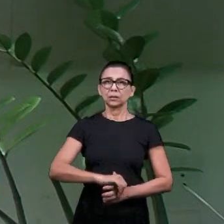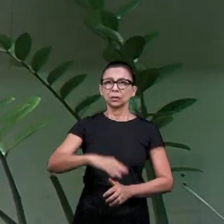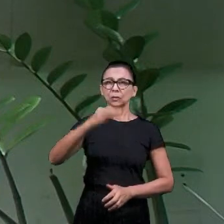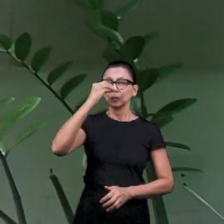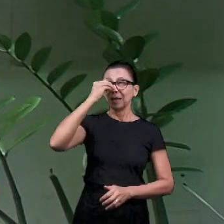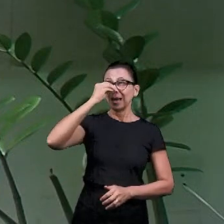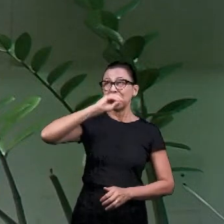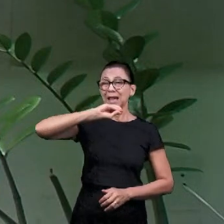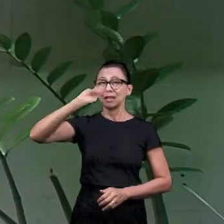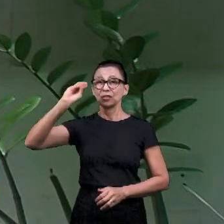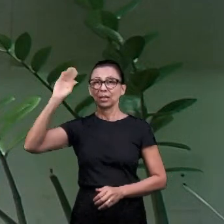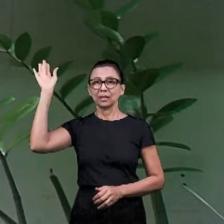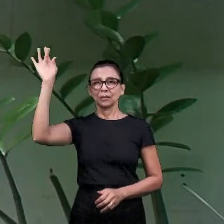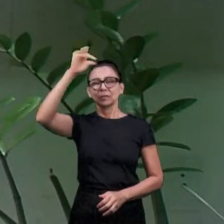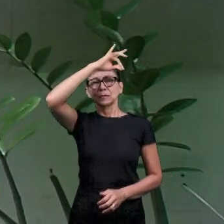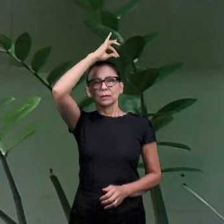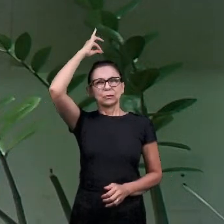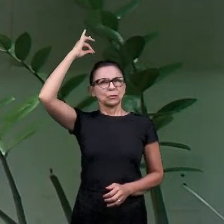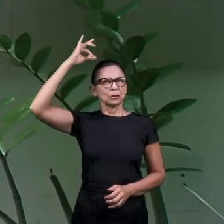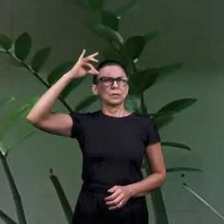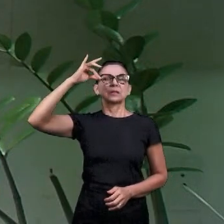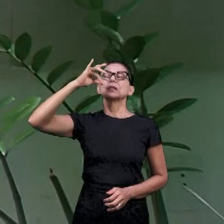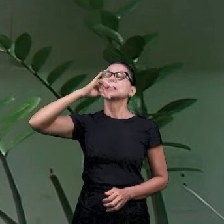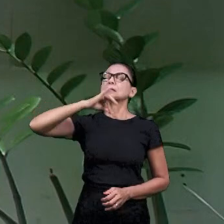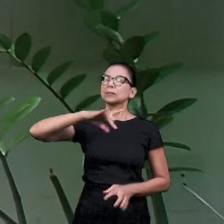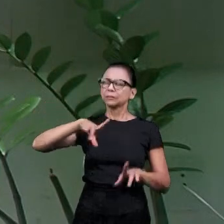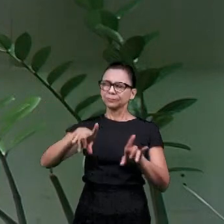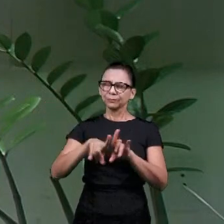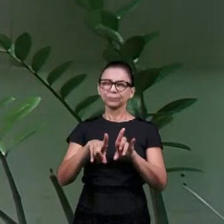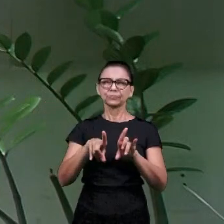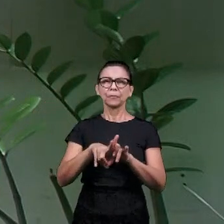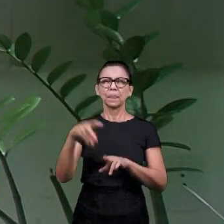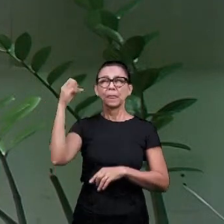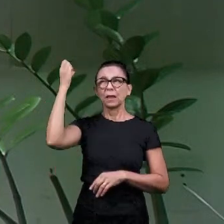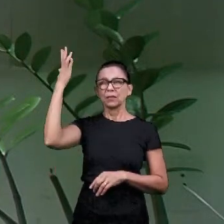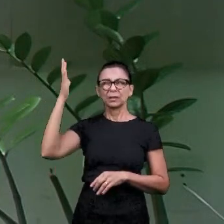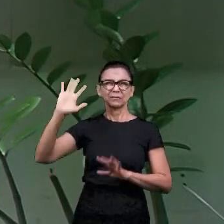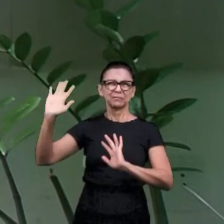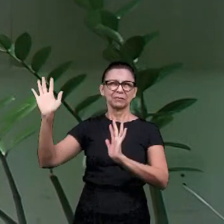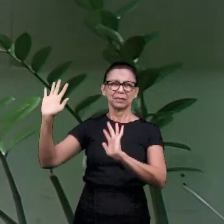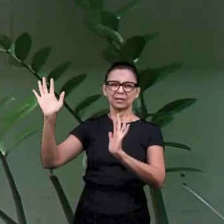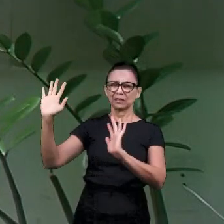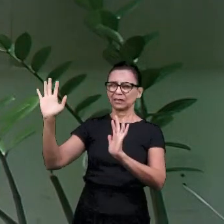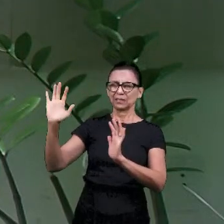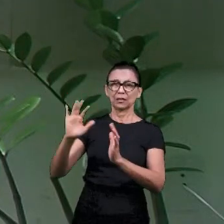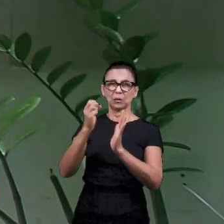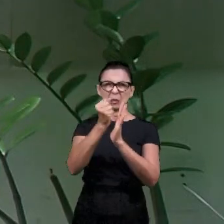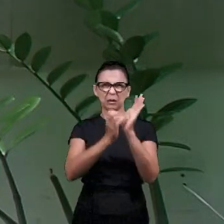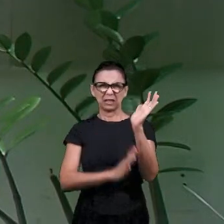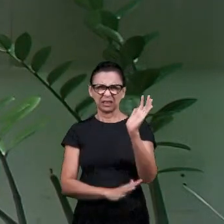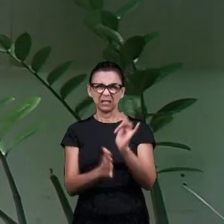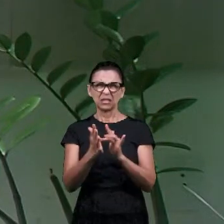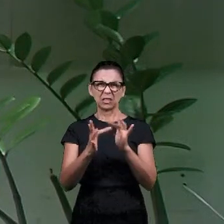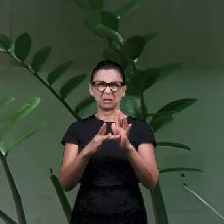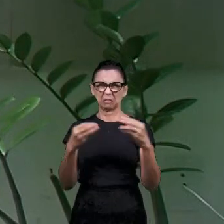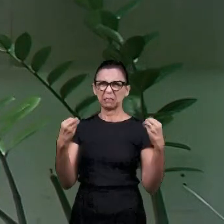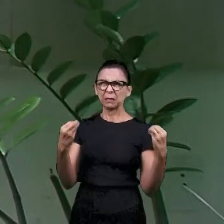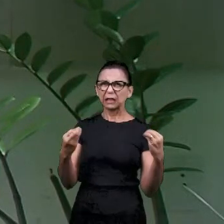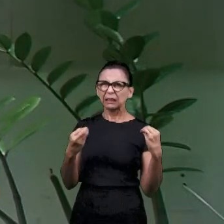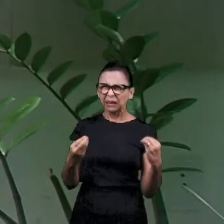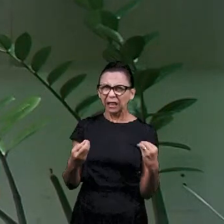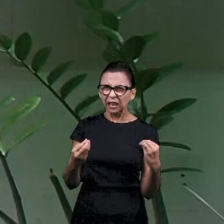Il rejette le Saint-Esprit. Il rejette la révélation. Il rejette le sang. Il rejette la